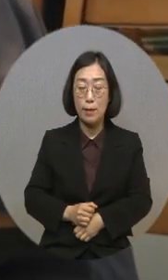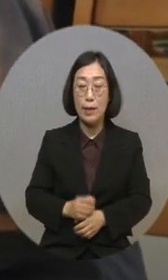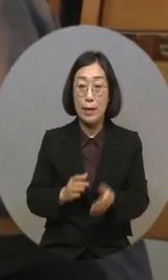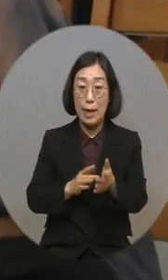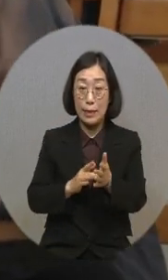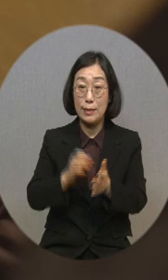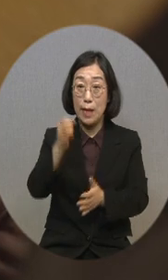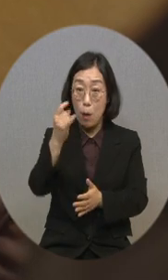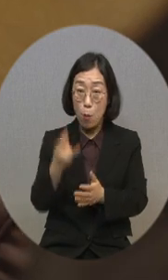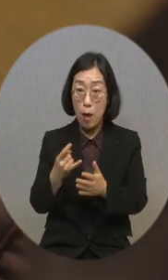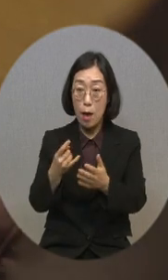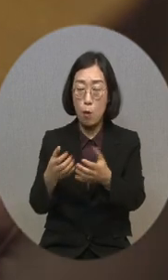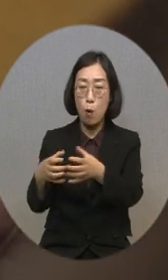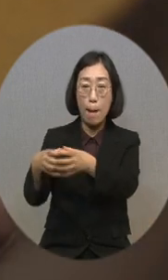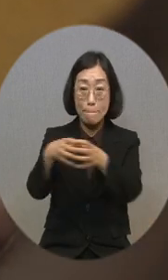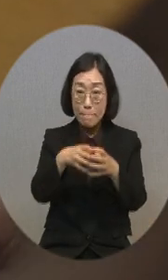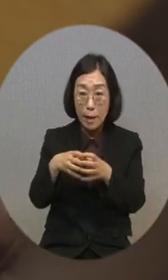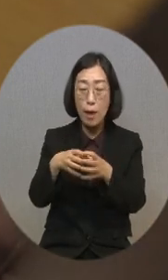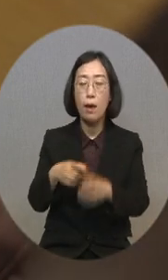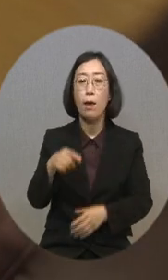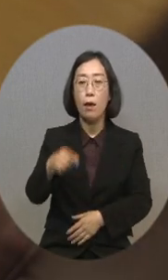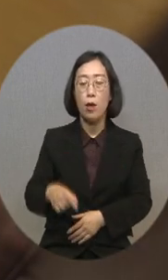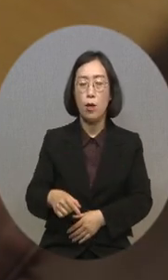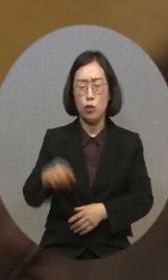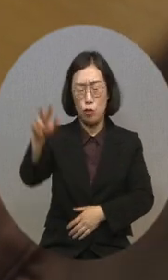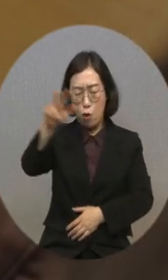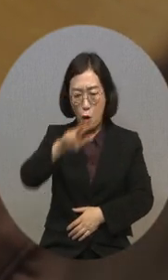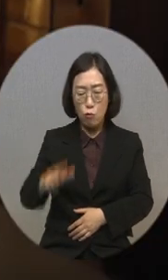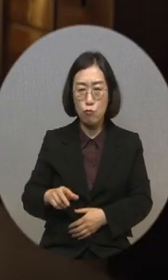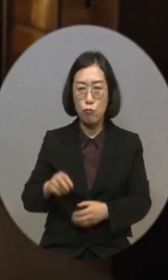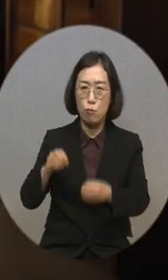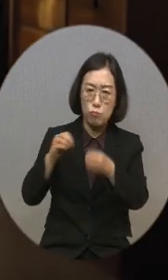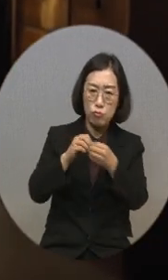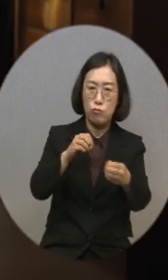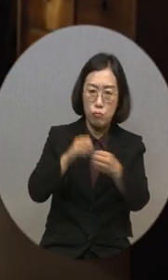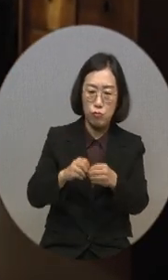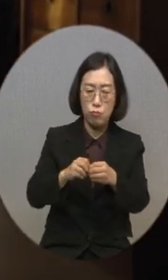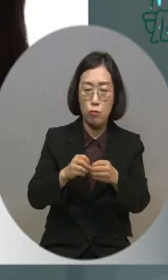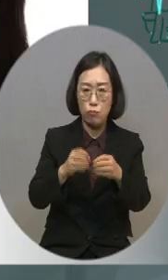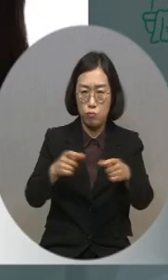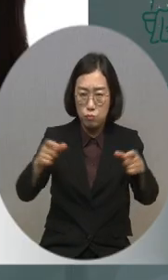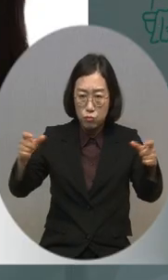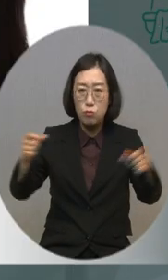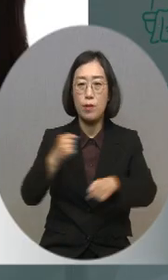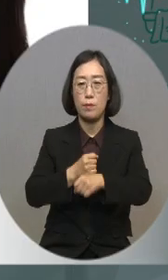대한약사회와의 업무 협약을 통해 전국 약국으로 캠페인 파급력을 높였습니다.